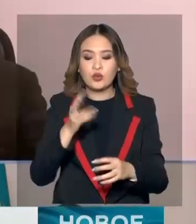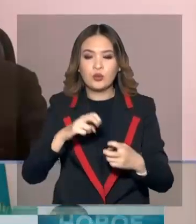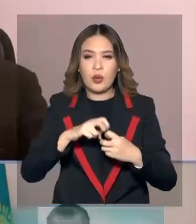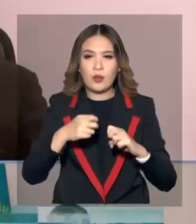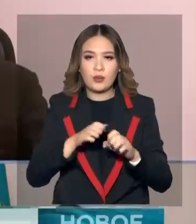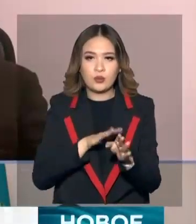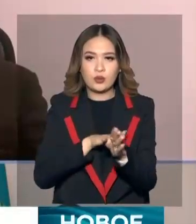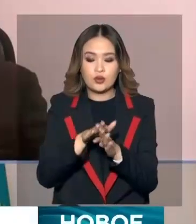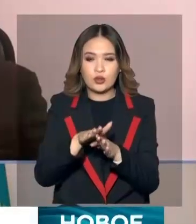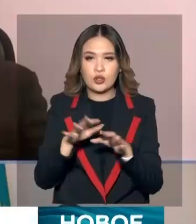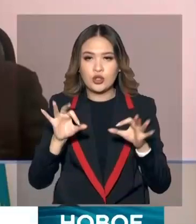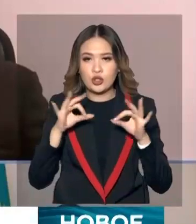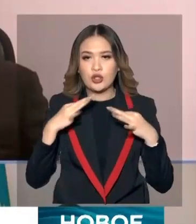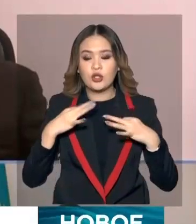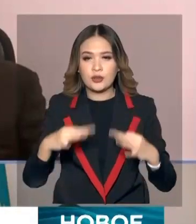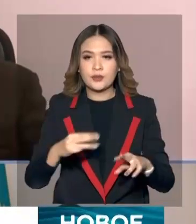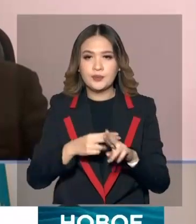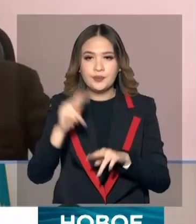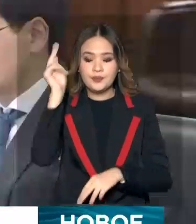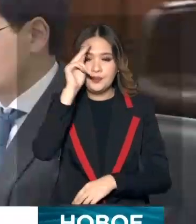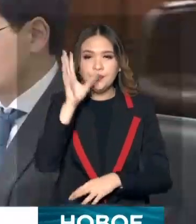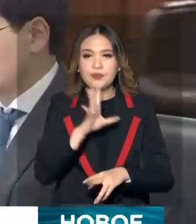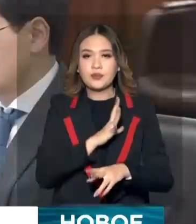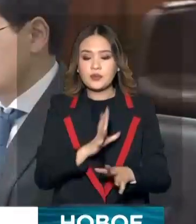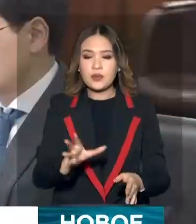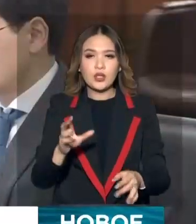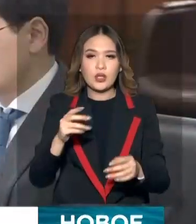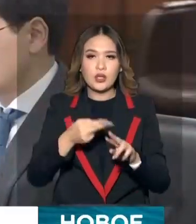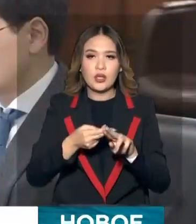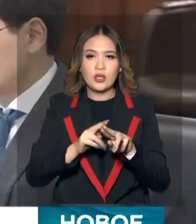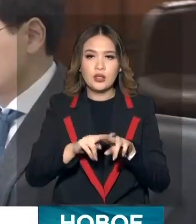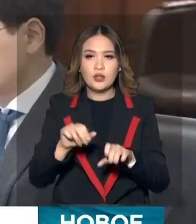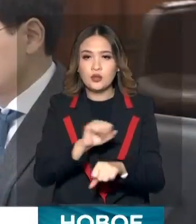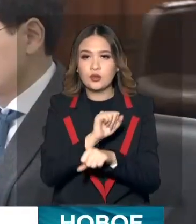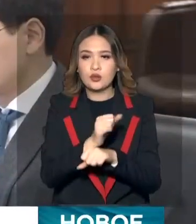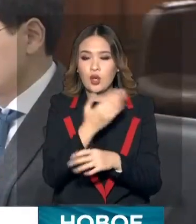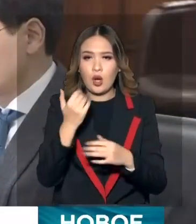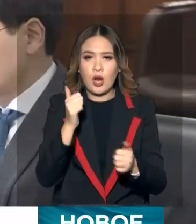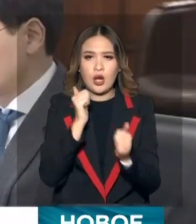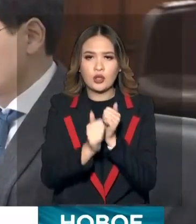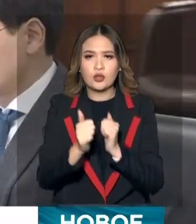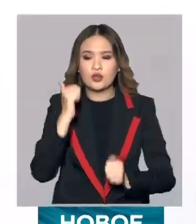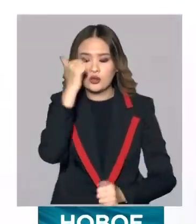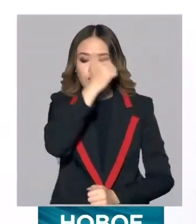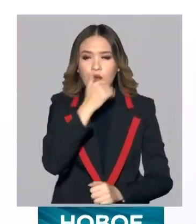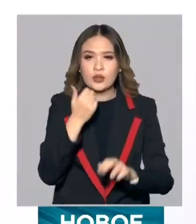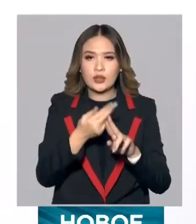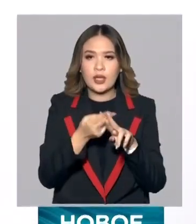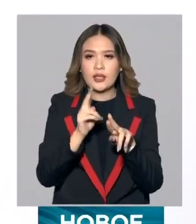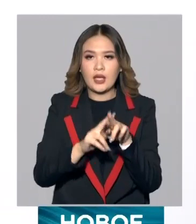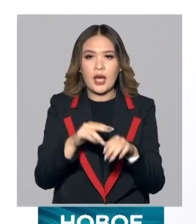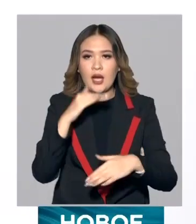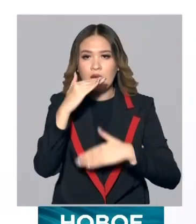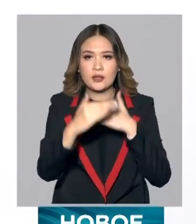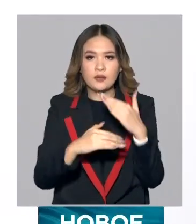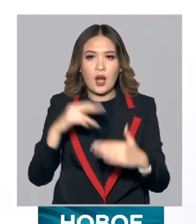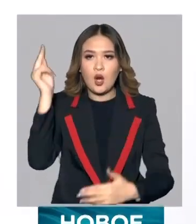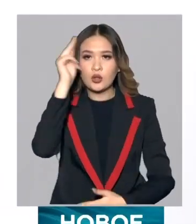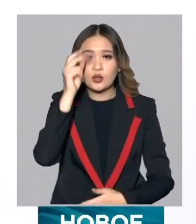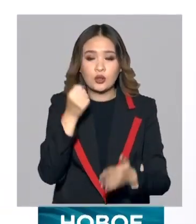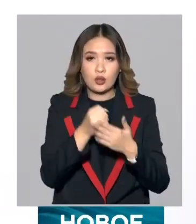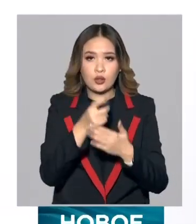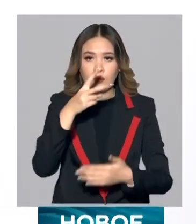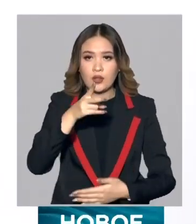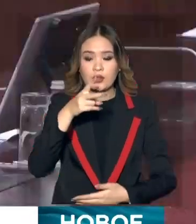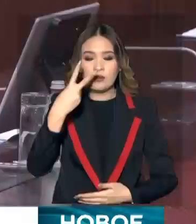Учебных заведений не хватает на всех, и тема эта не перестает быть актуальной многие годы. Однако, если верить концепции развития образования до